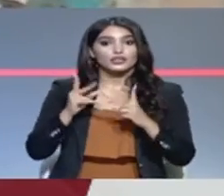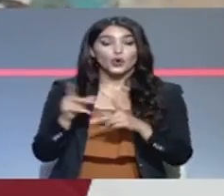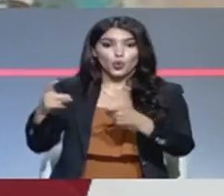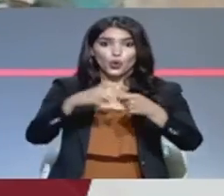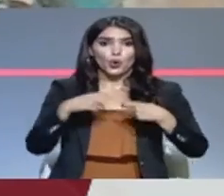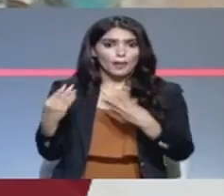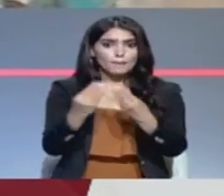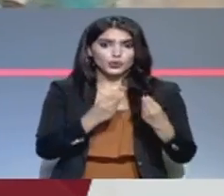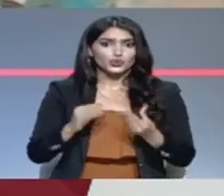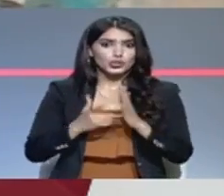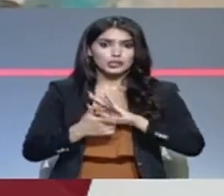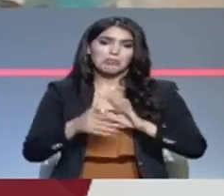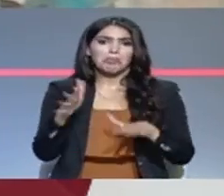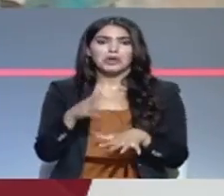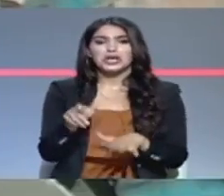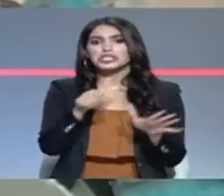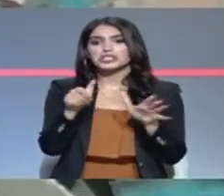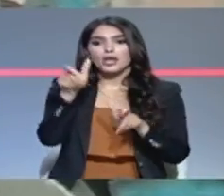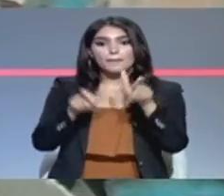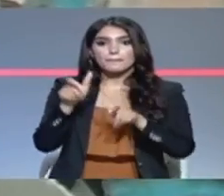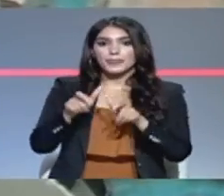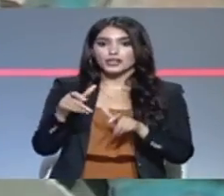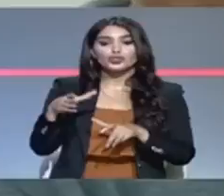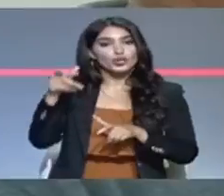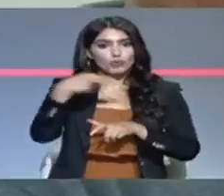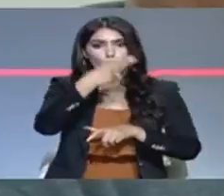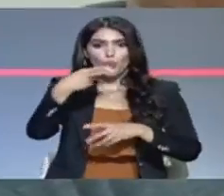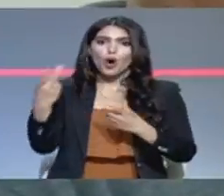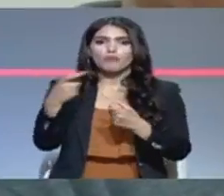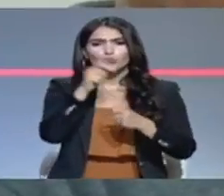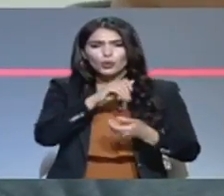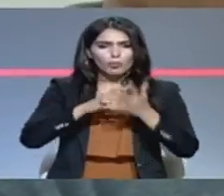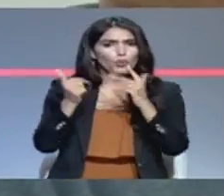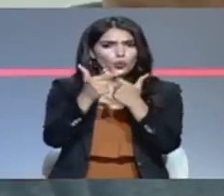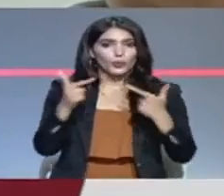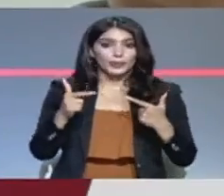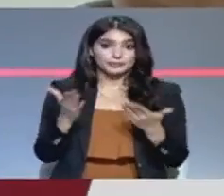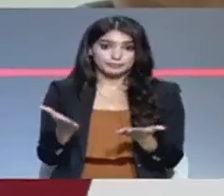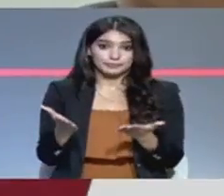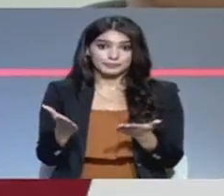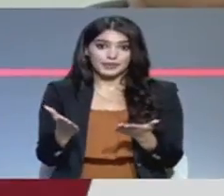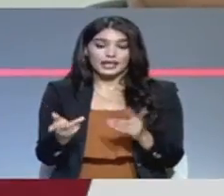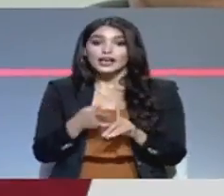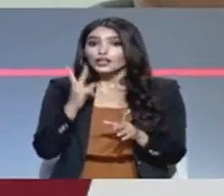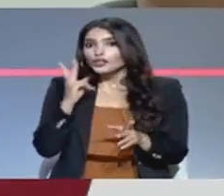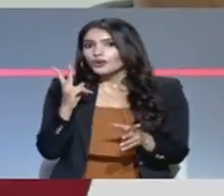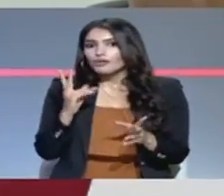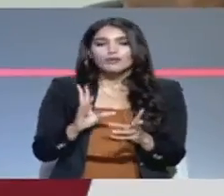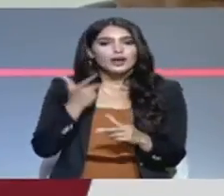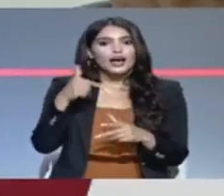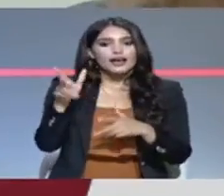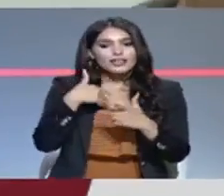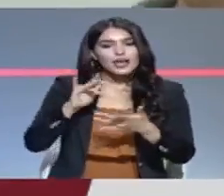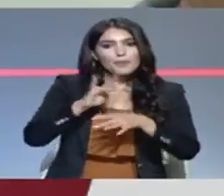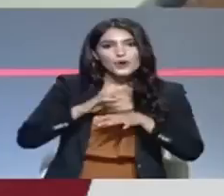مشاركات عديدة، تقريبا 60 فنان يشاركوا في الدورة هذه. وهذه هي اسمها هوس زمن